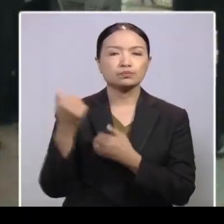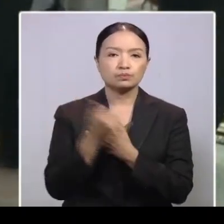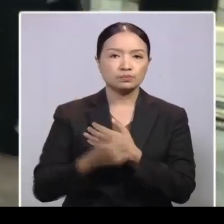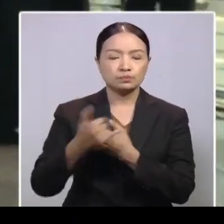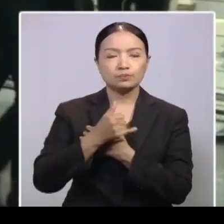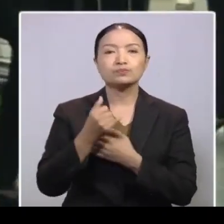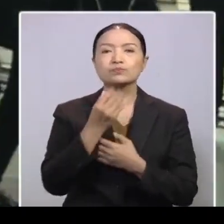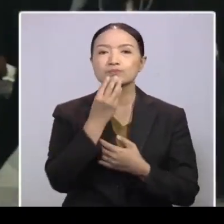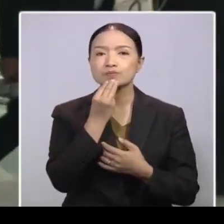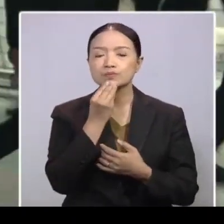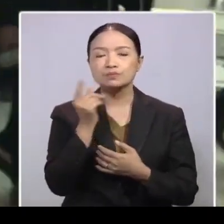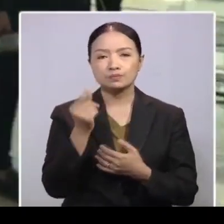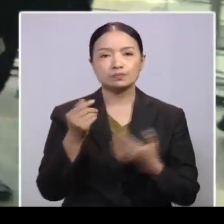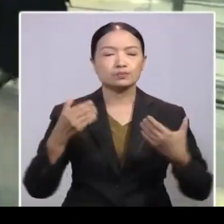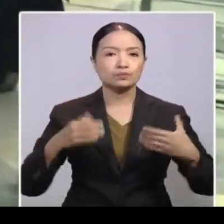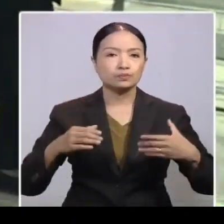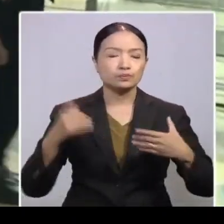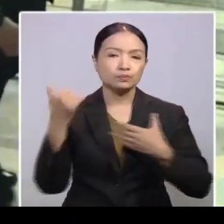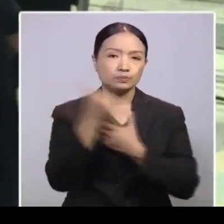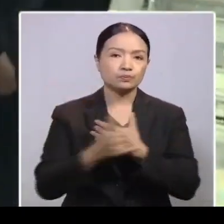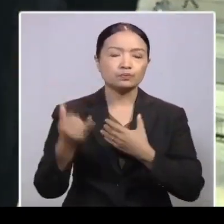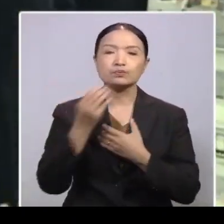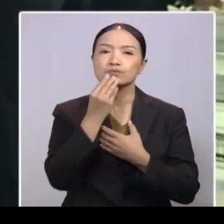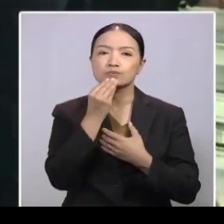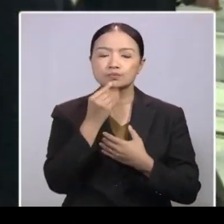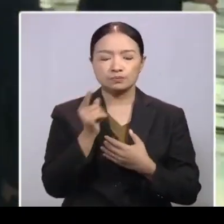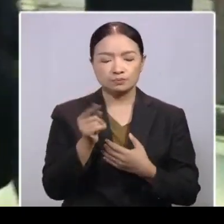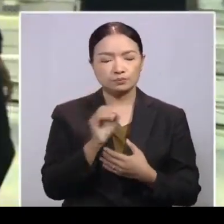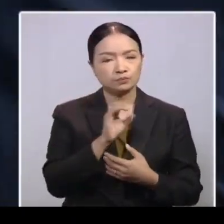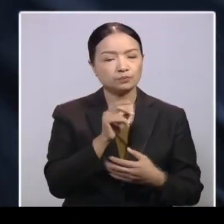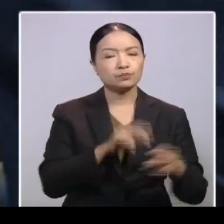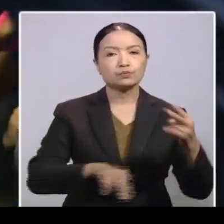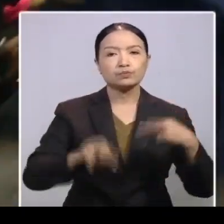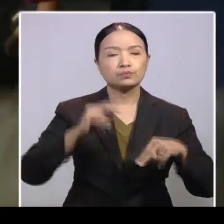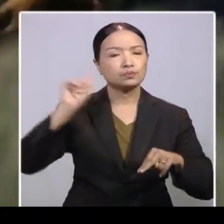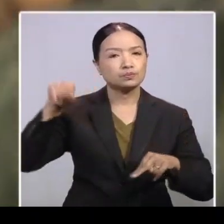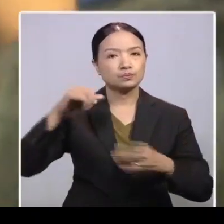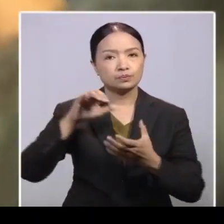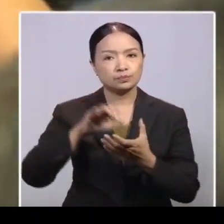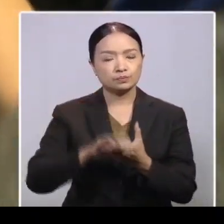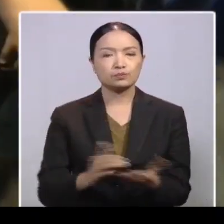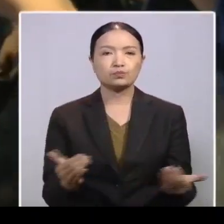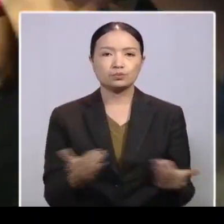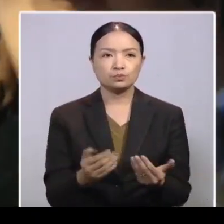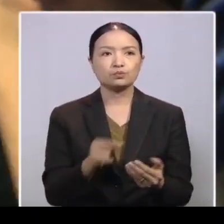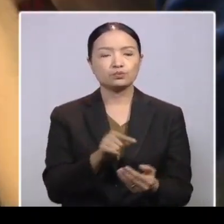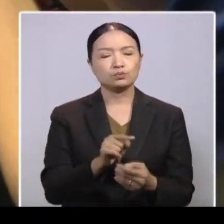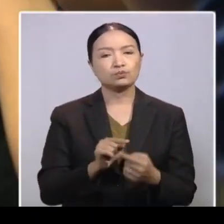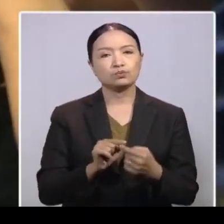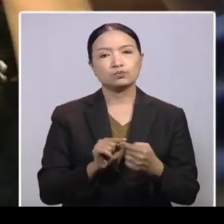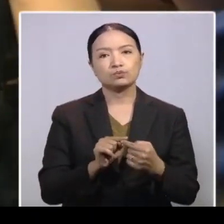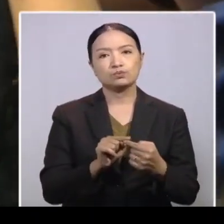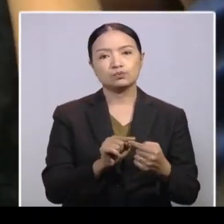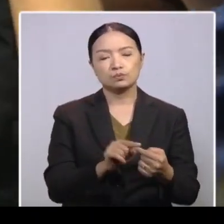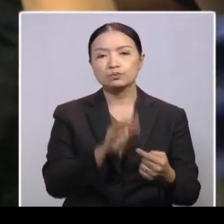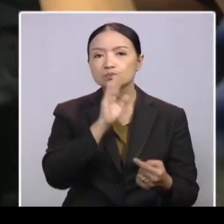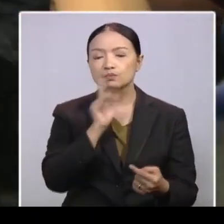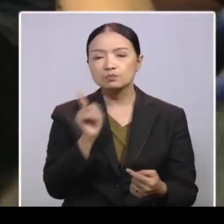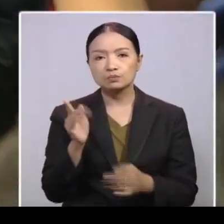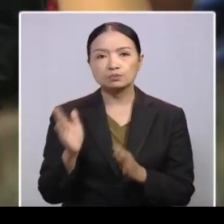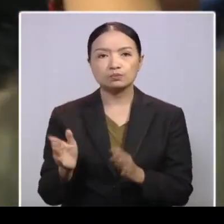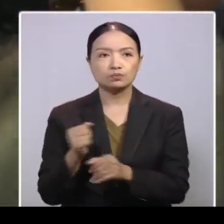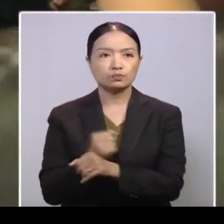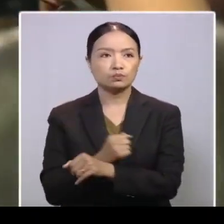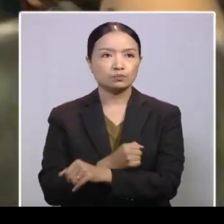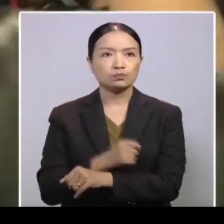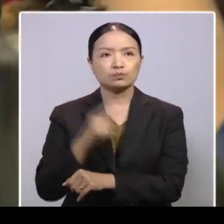นะครับว่าจะดูแลเยียวยาอันนี้จะไม่มีเงินก้อนให้นะครับแต่ว่าจะดูแลภรรยากับลูกตลอดระยะเวลานะครับที่ภรรยาเนี่ย